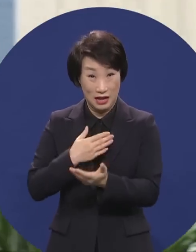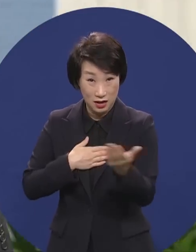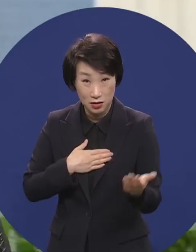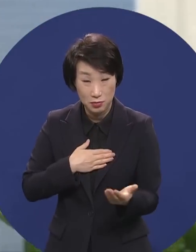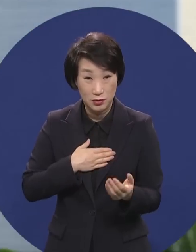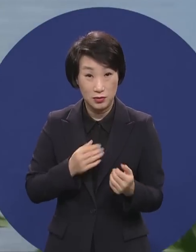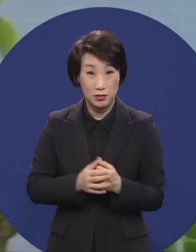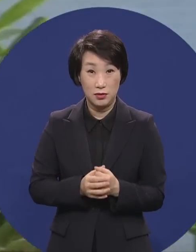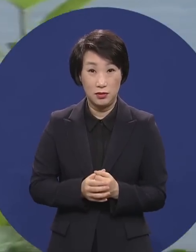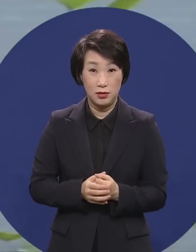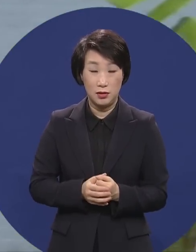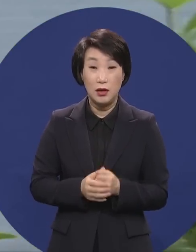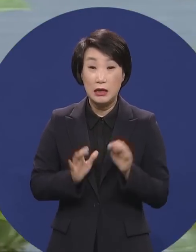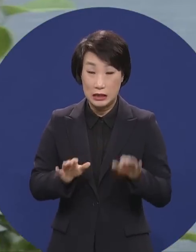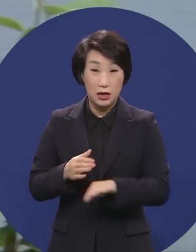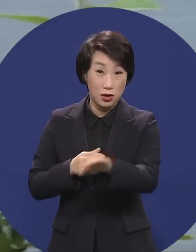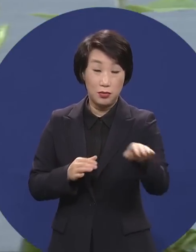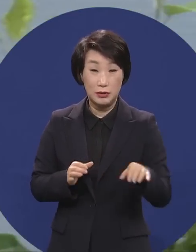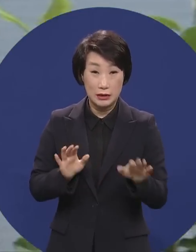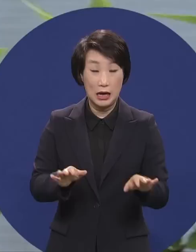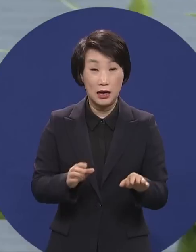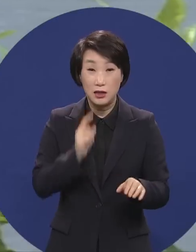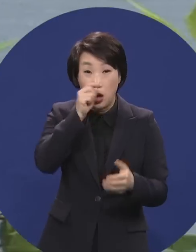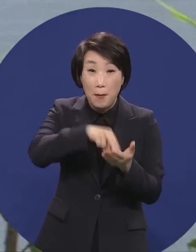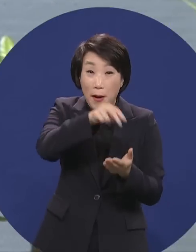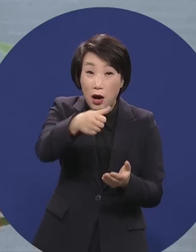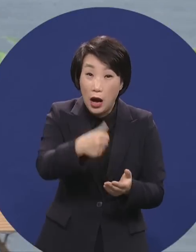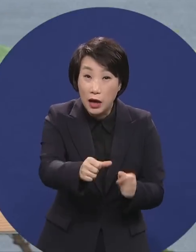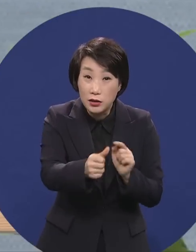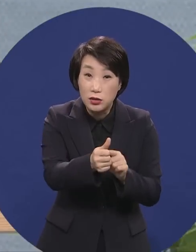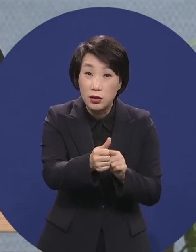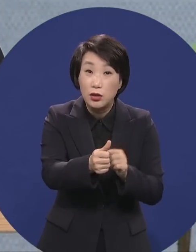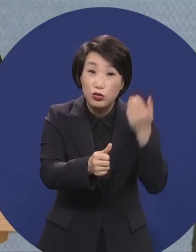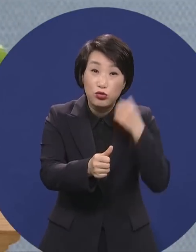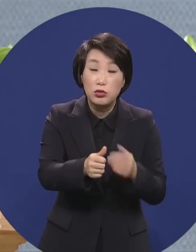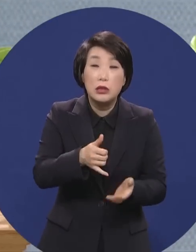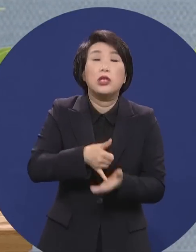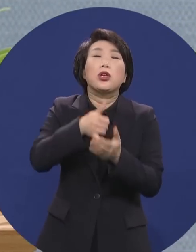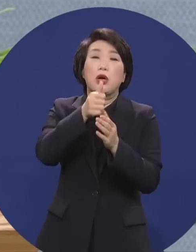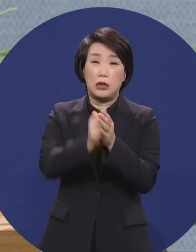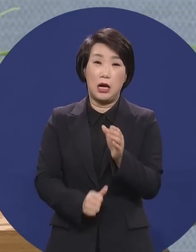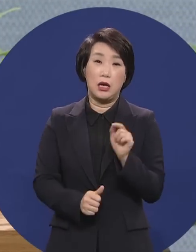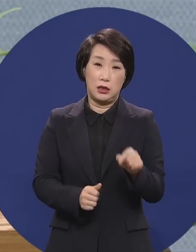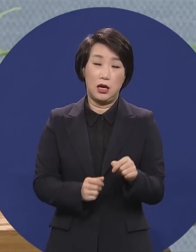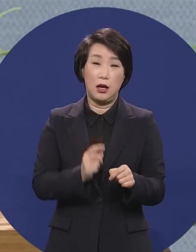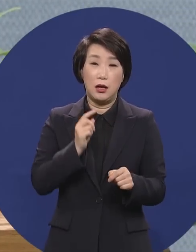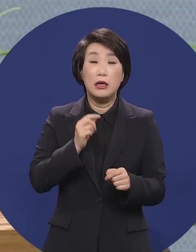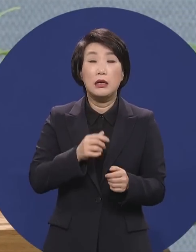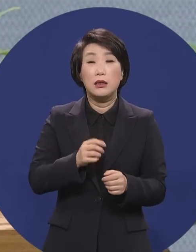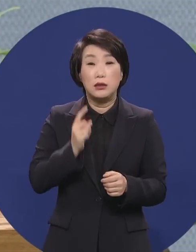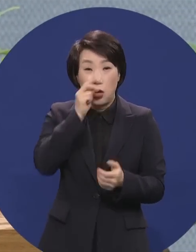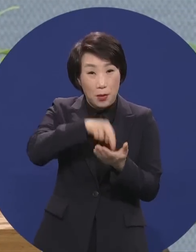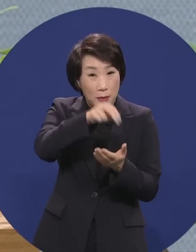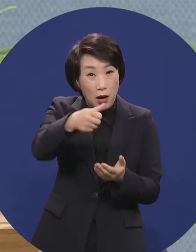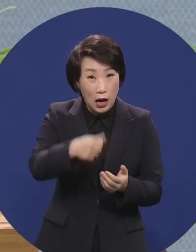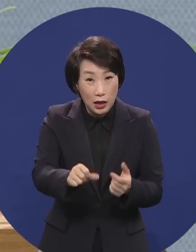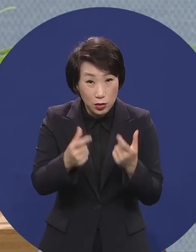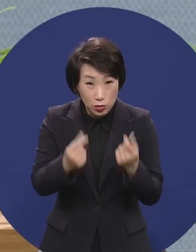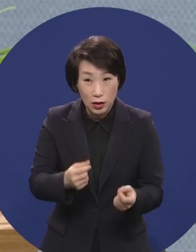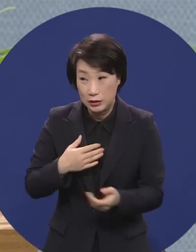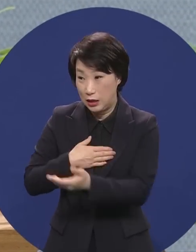시작부터. 그래서 탕자가 따로 있느냐? 인격적인 타락이 탕자라 이 말이죠. 우리는